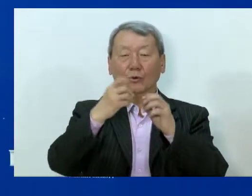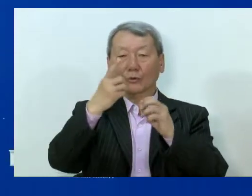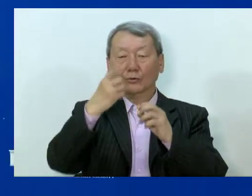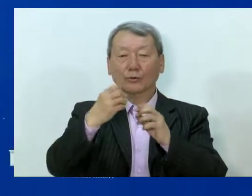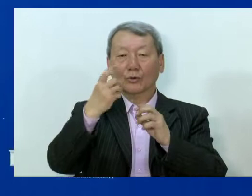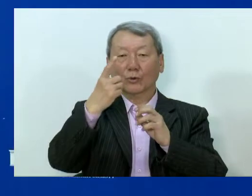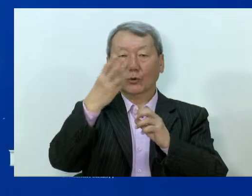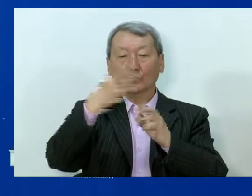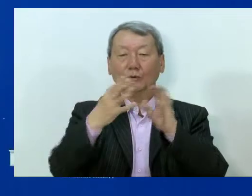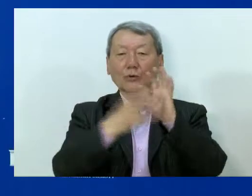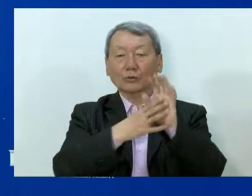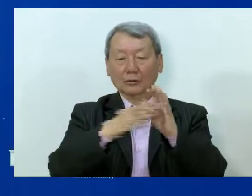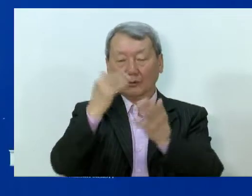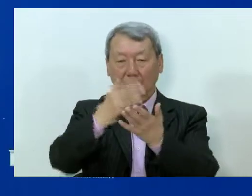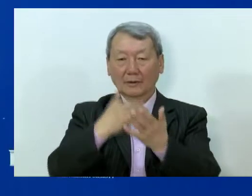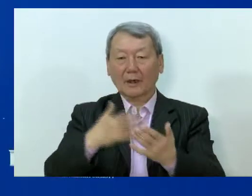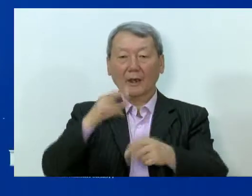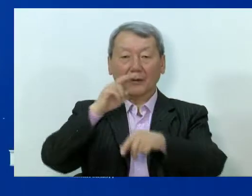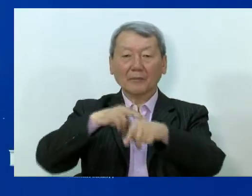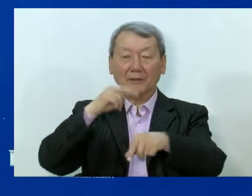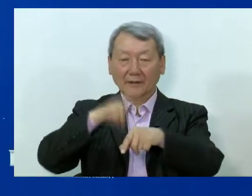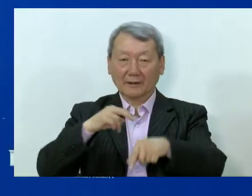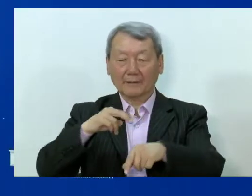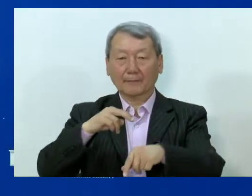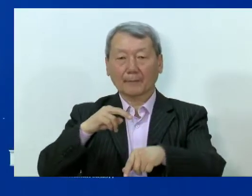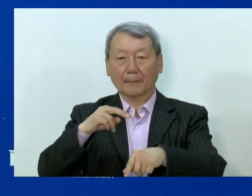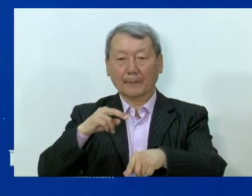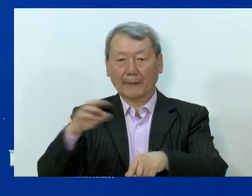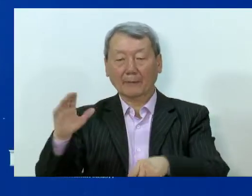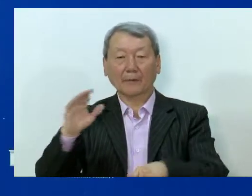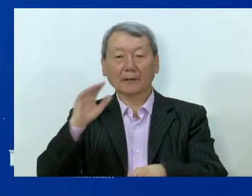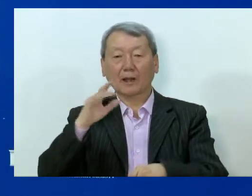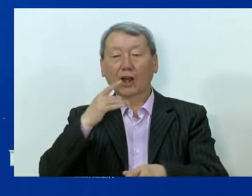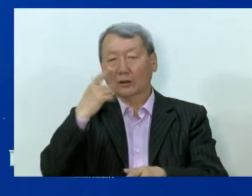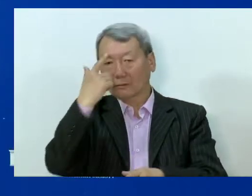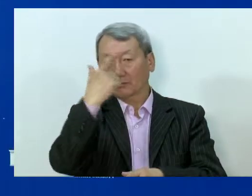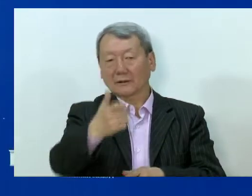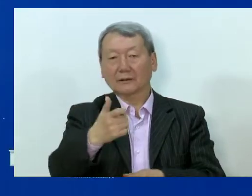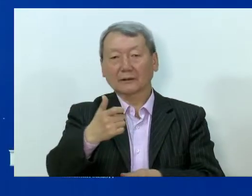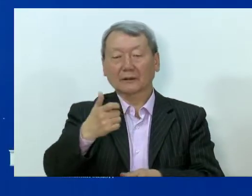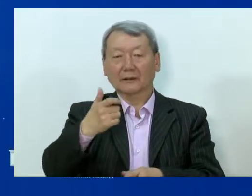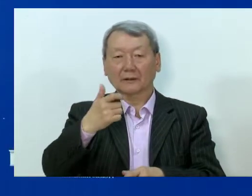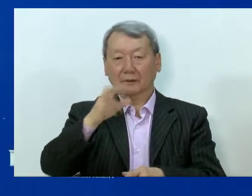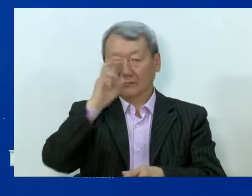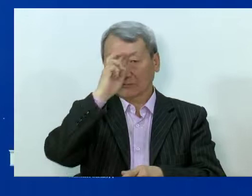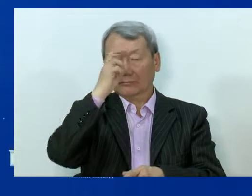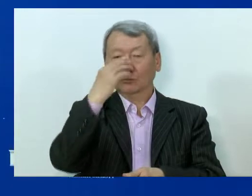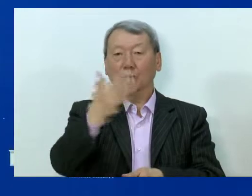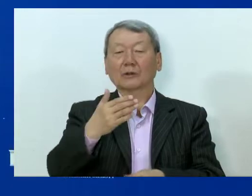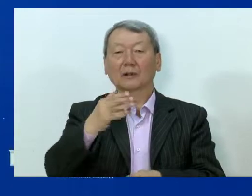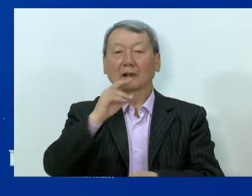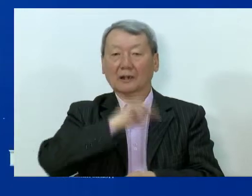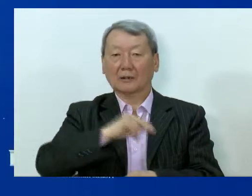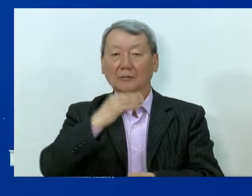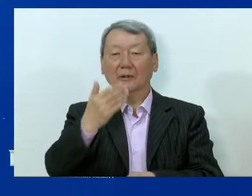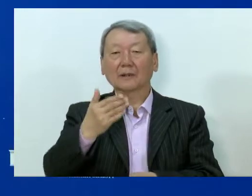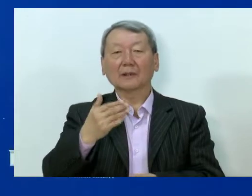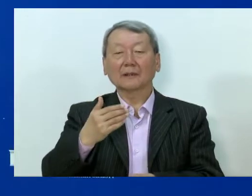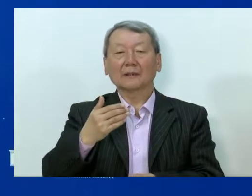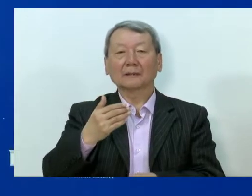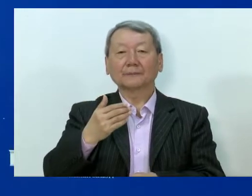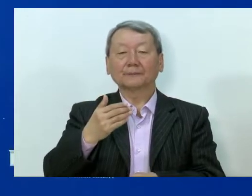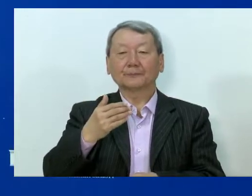протокол медик завил от это равном